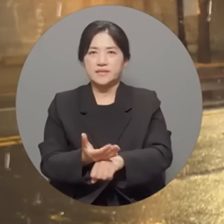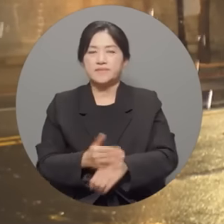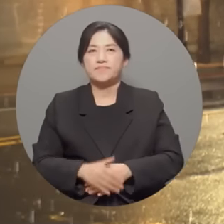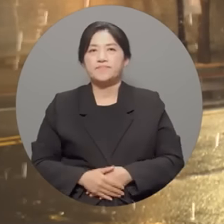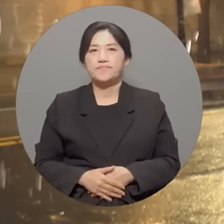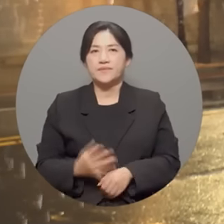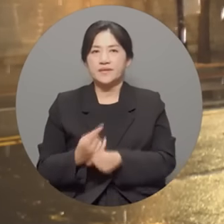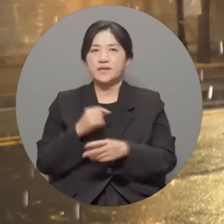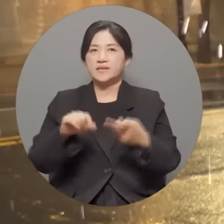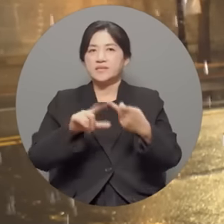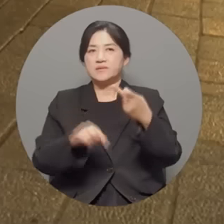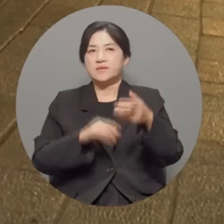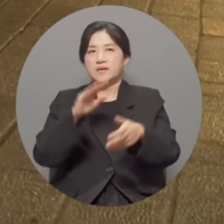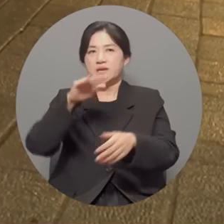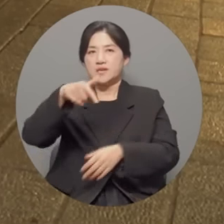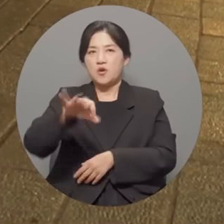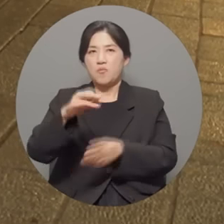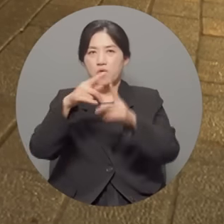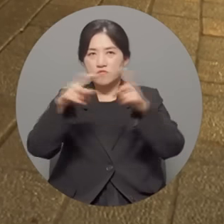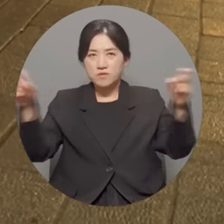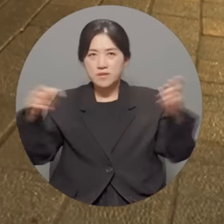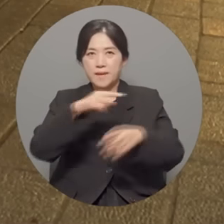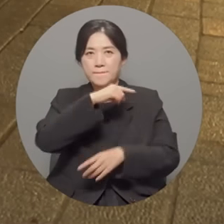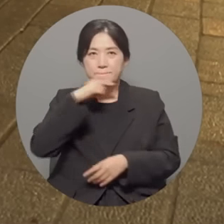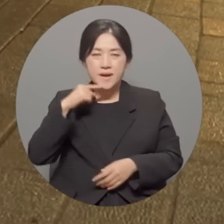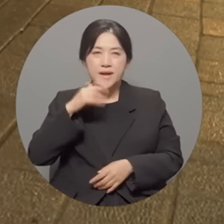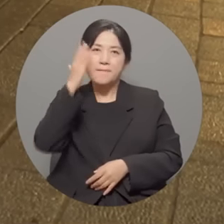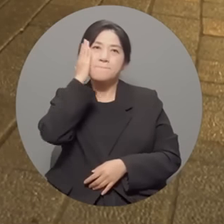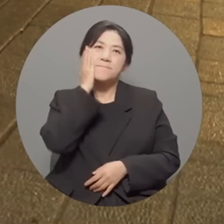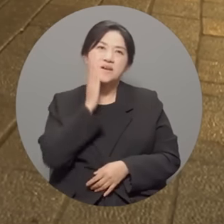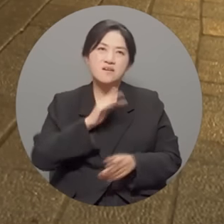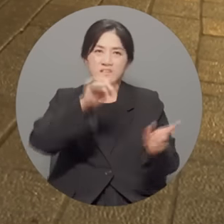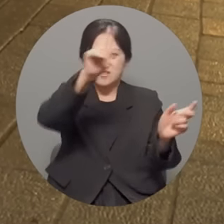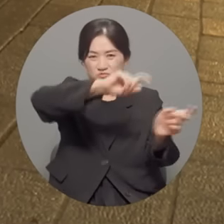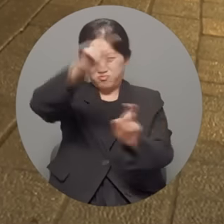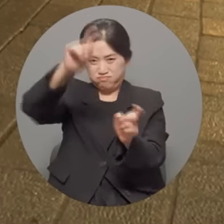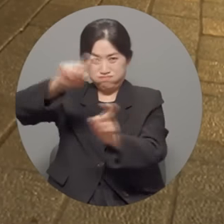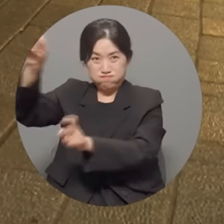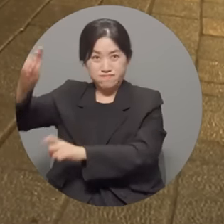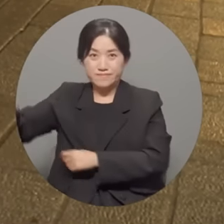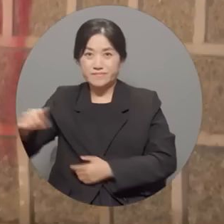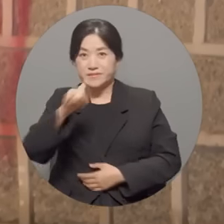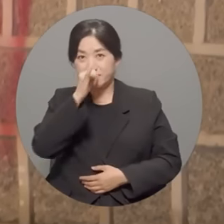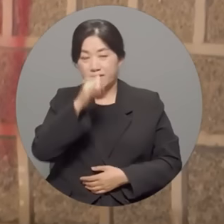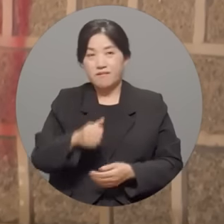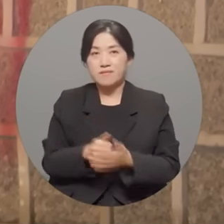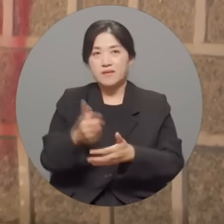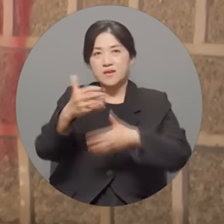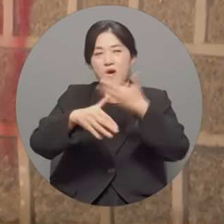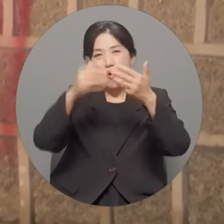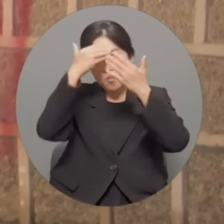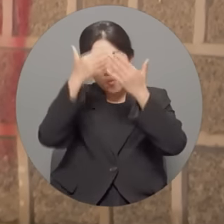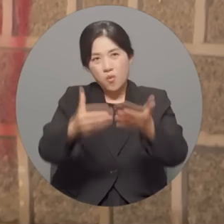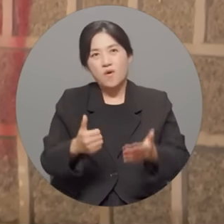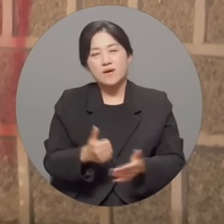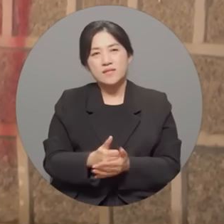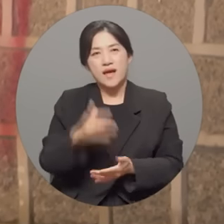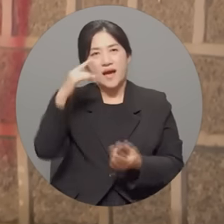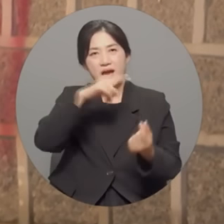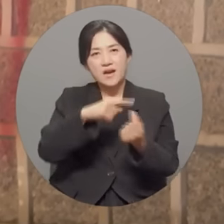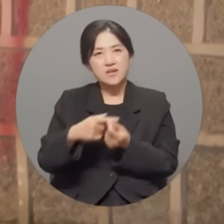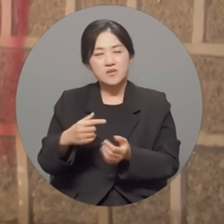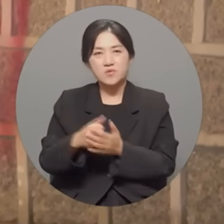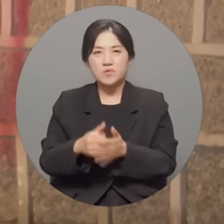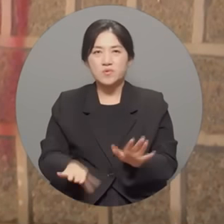지난해 12월 경복궁 담장에 빨간색과 파란색 스프레이로 낙서가 쓰여졌습니다. 영화 공짜라는 말과 한글로 된